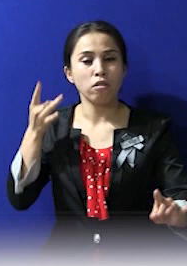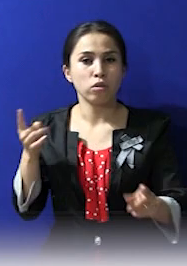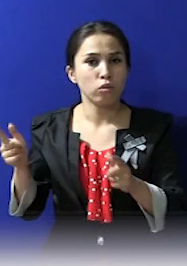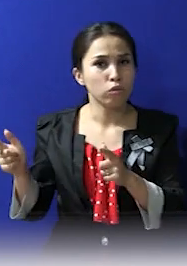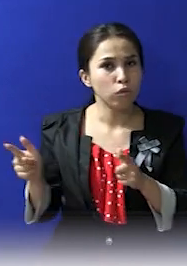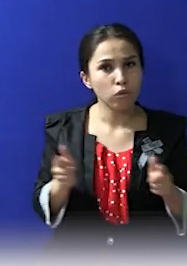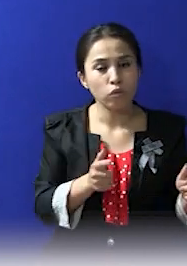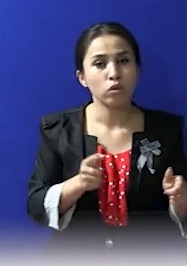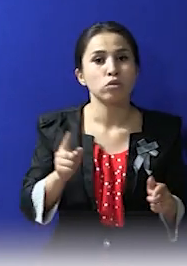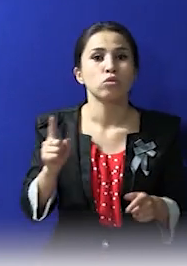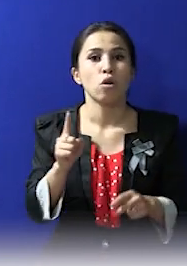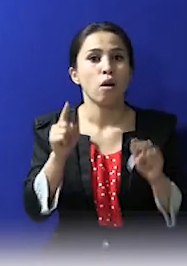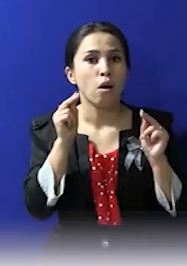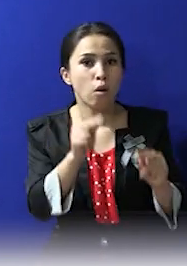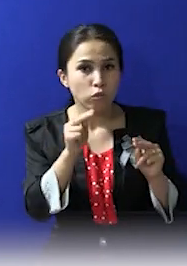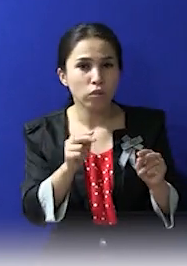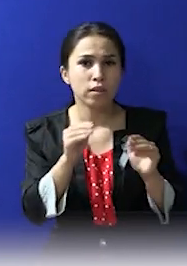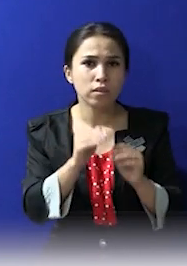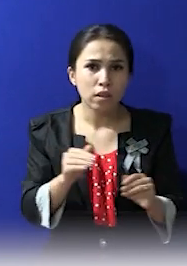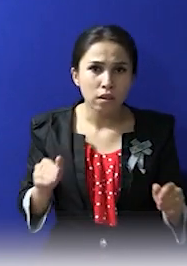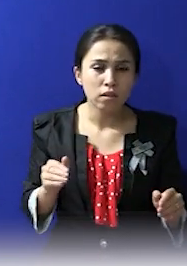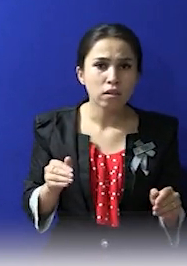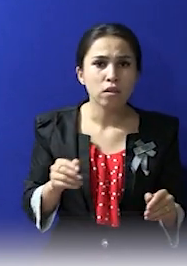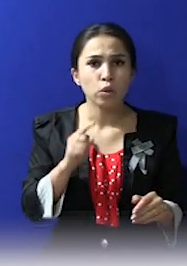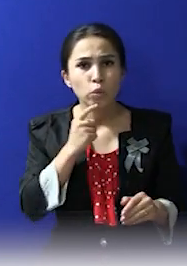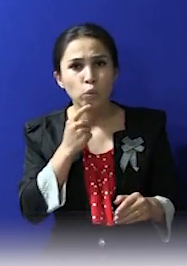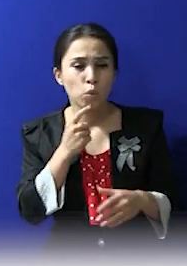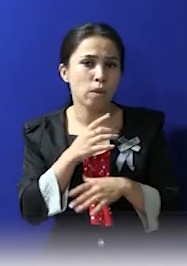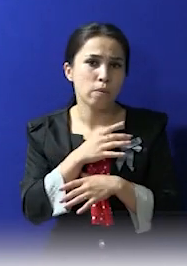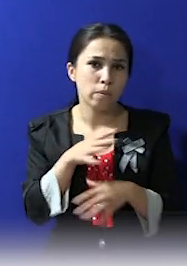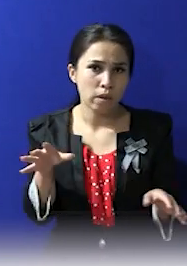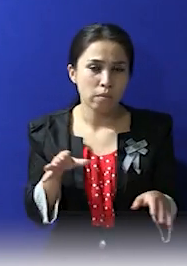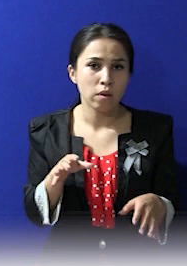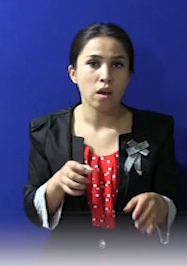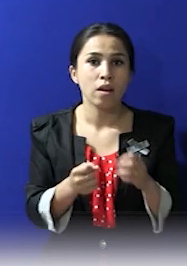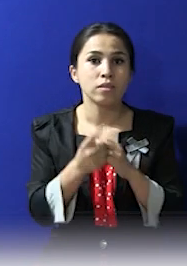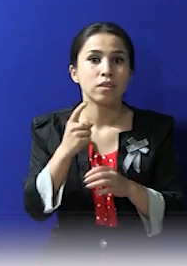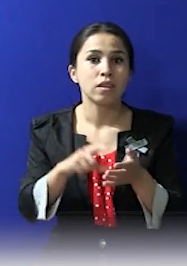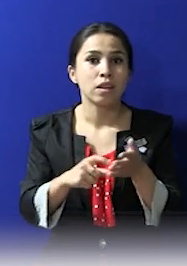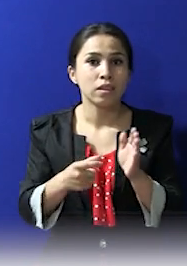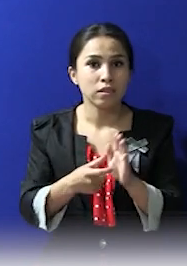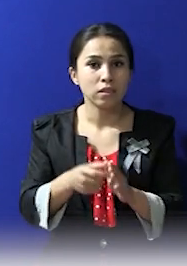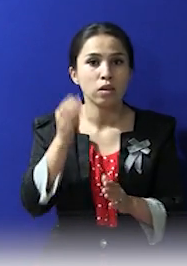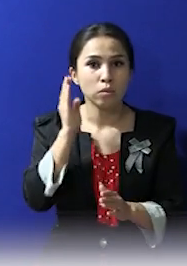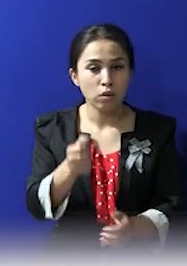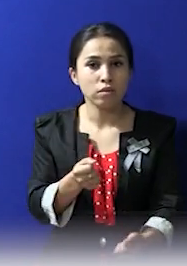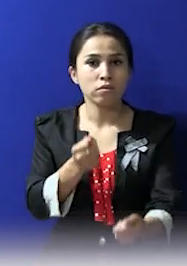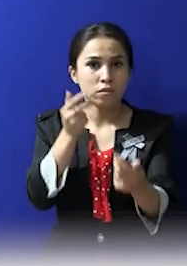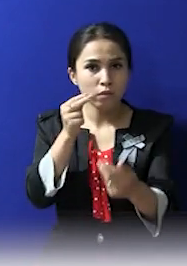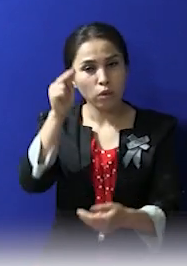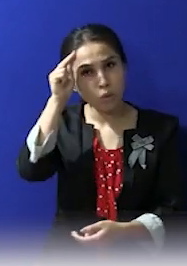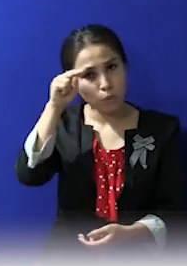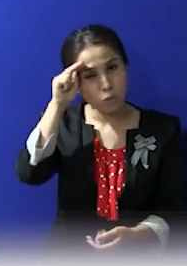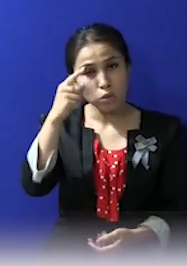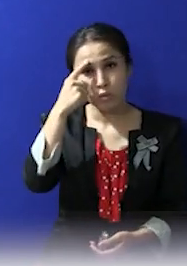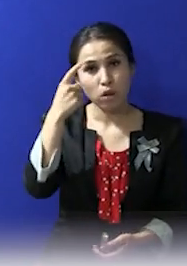попутно вырабатывать 3 мегаватт электроэнергии. Инвестиции составят около 5 миллиардов тенге. От местной власти требуется